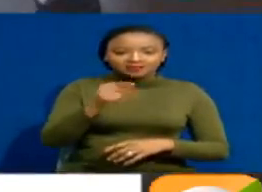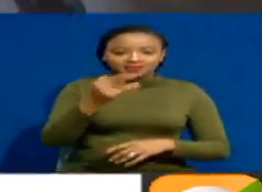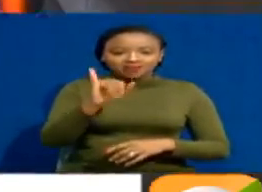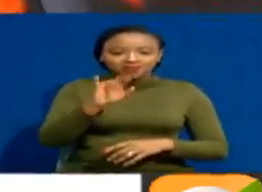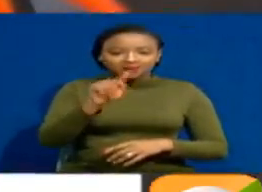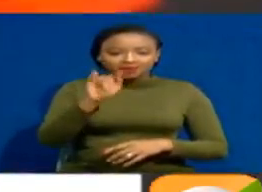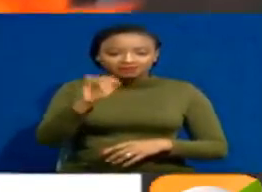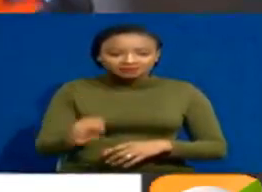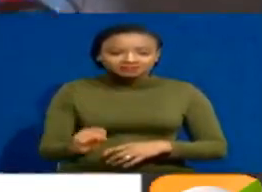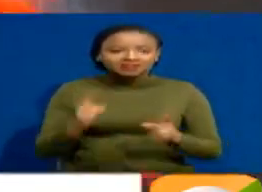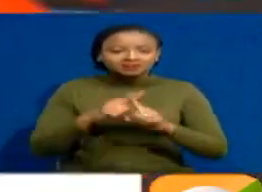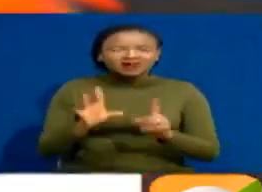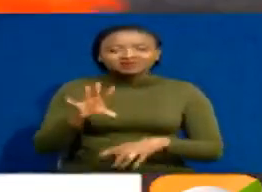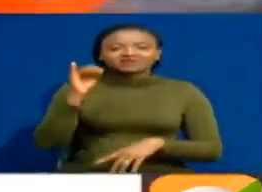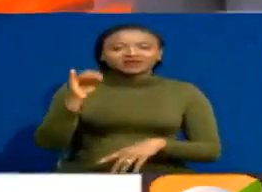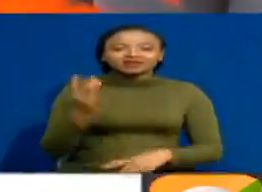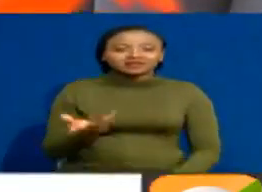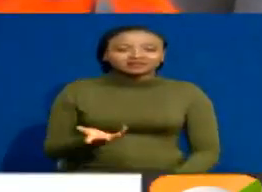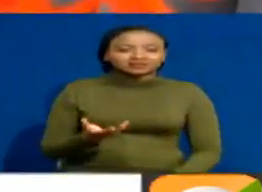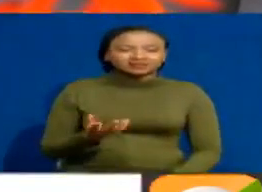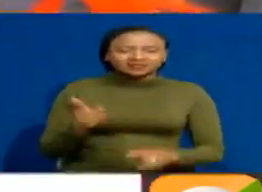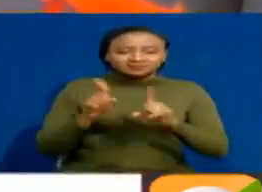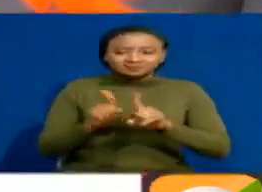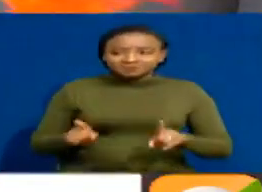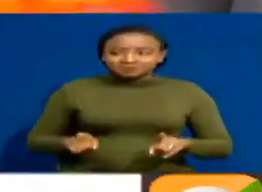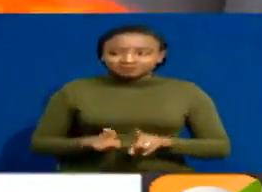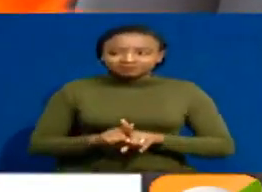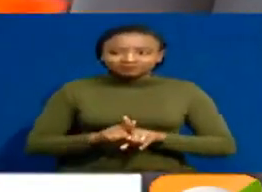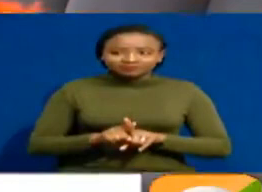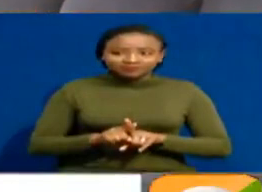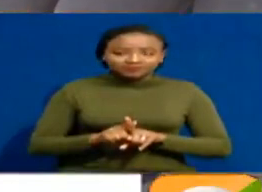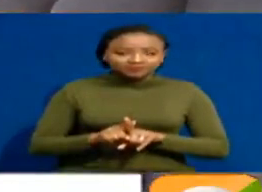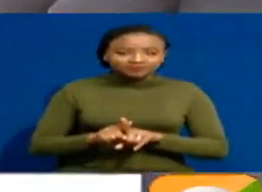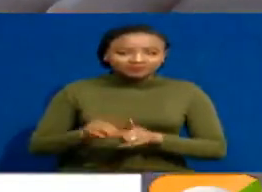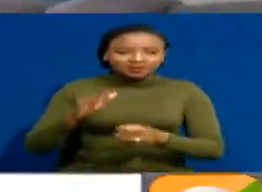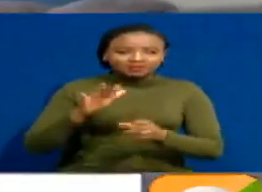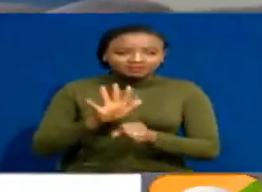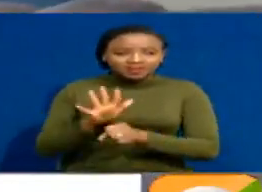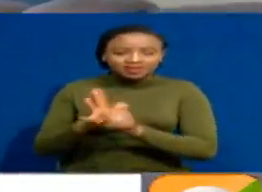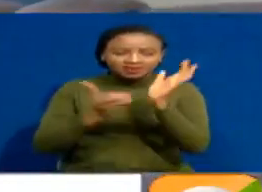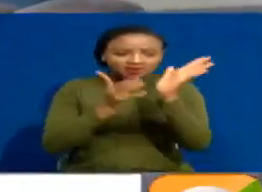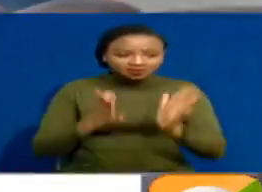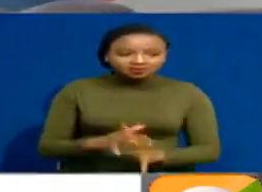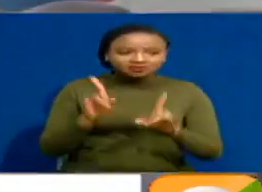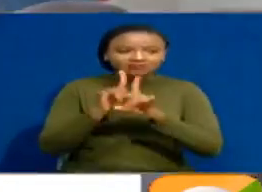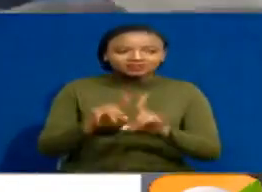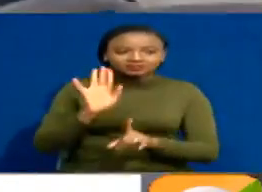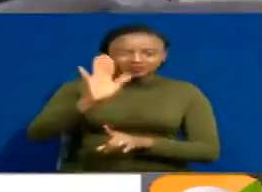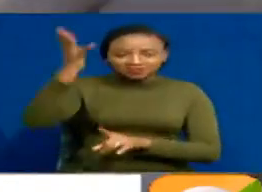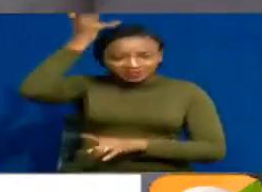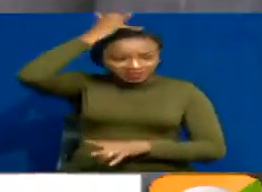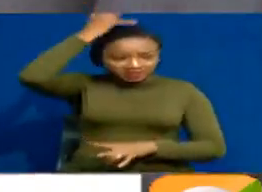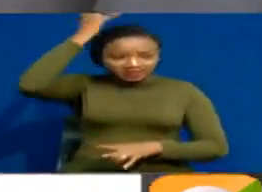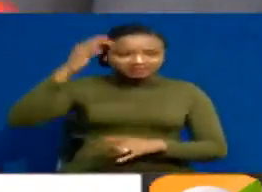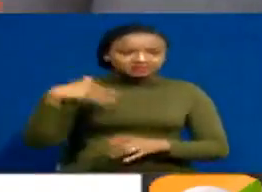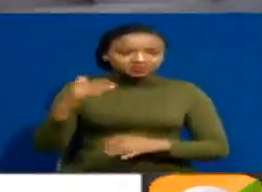tu. Then unapata nowadays, most doctors and nurses, imekuwa ni biashara. So unapata